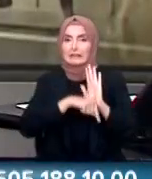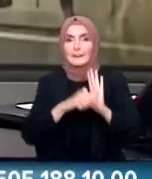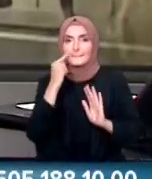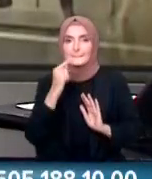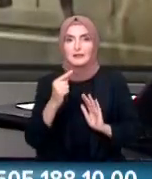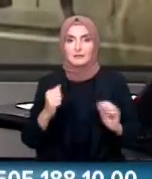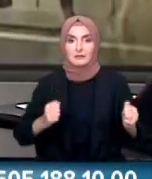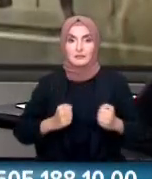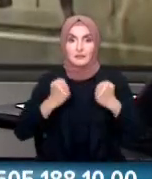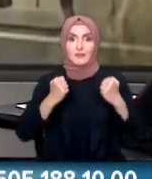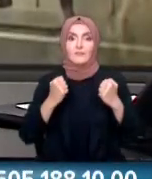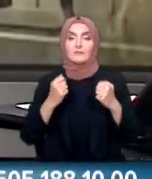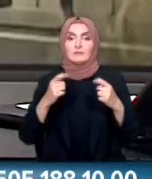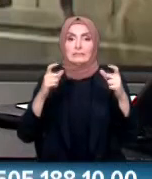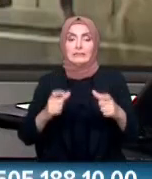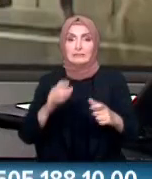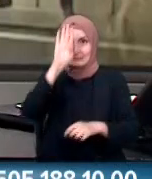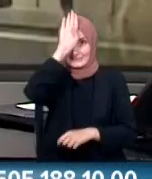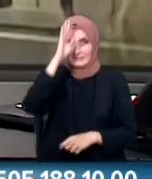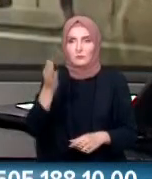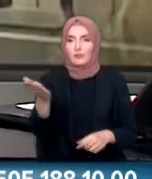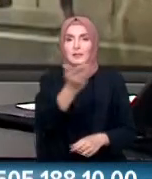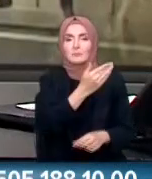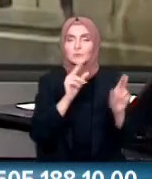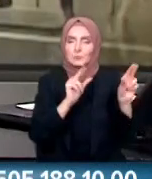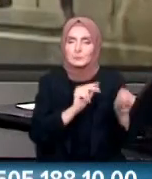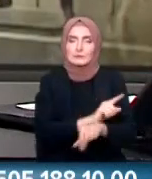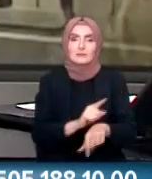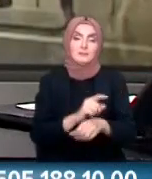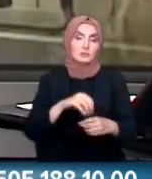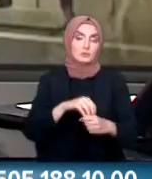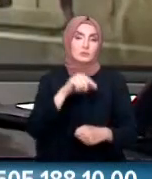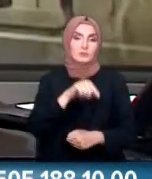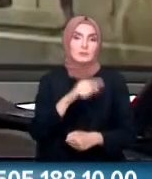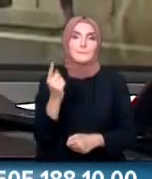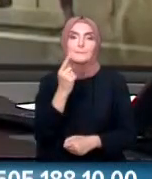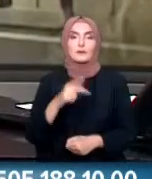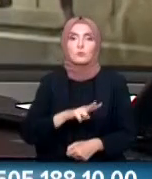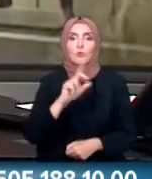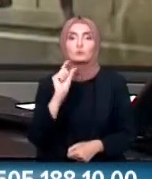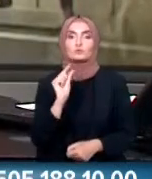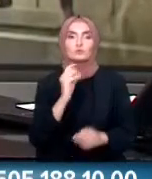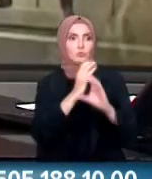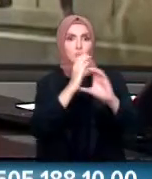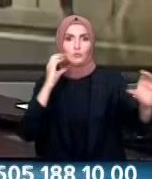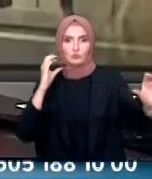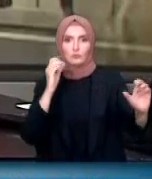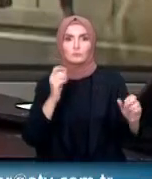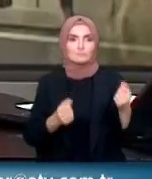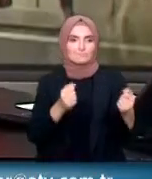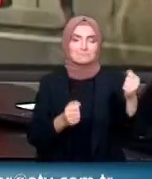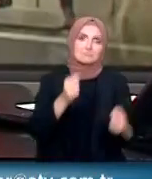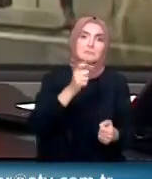Mega kentin uykuda olduğu saatlerde bir yolcu otobüsünün kontrolden çıkıp kaza yaptığı haberi duyuldu ve perde